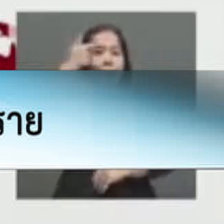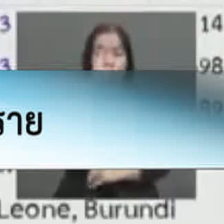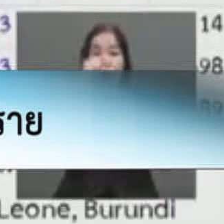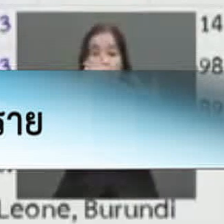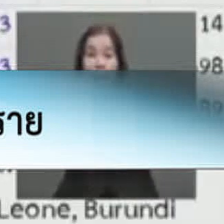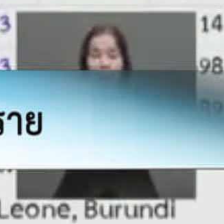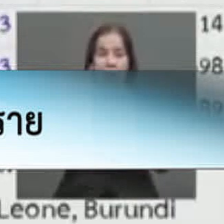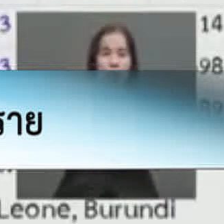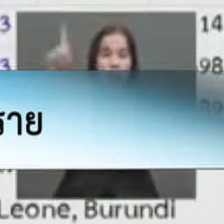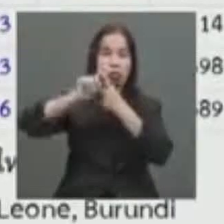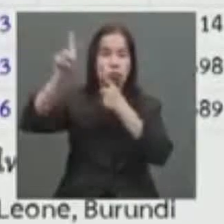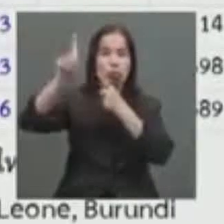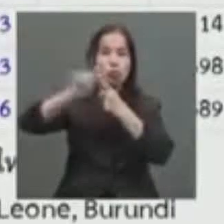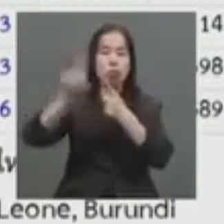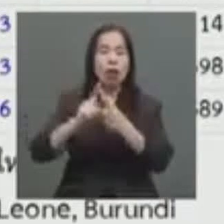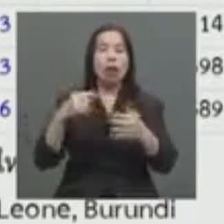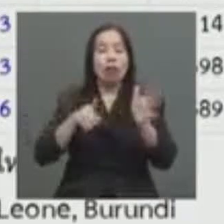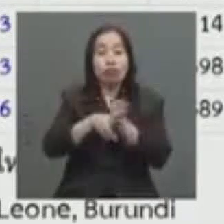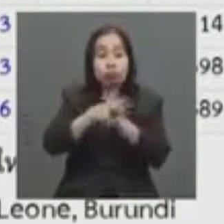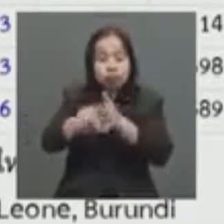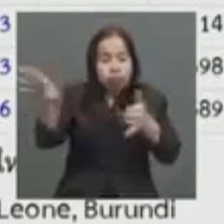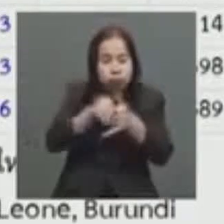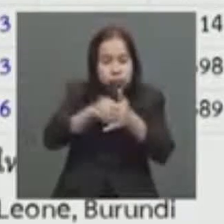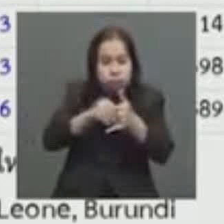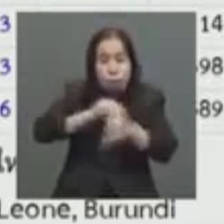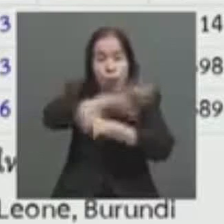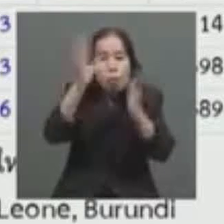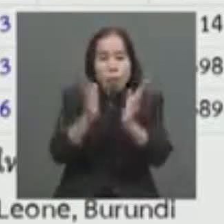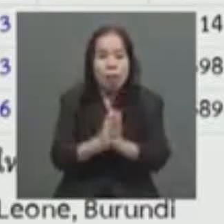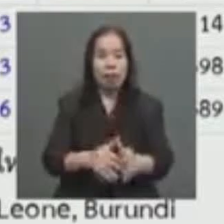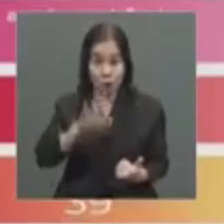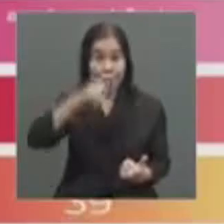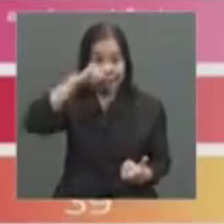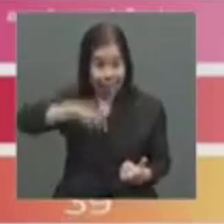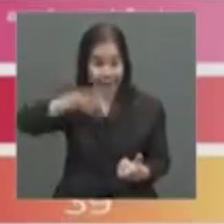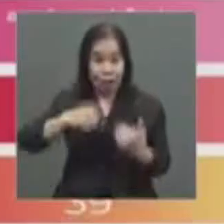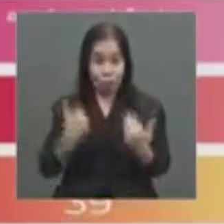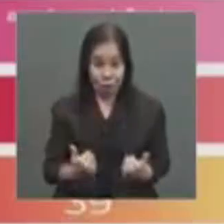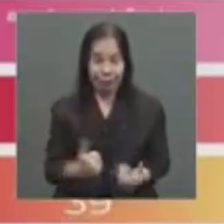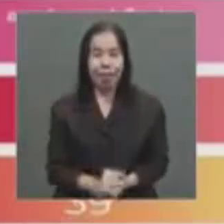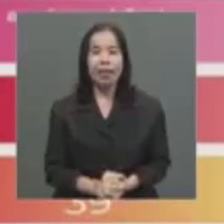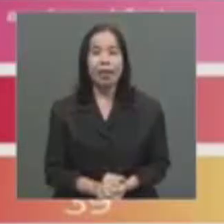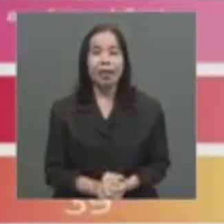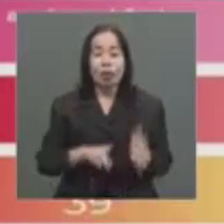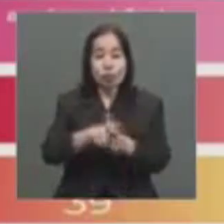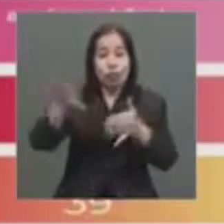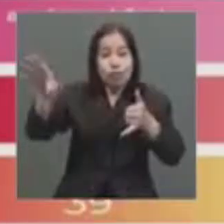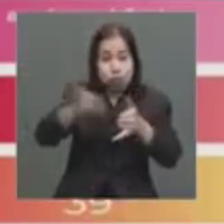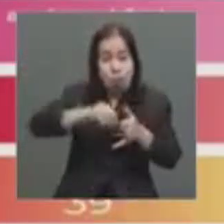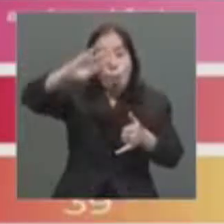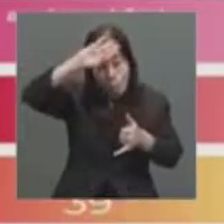กลุ่มที่สัมผัสผู้ป่วยก่อนหน้าหรือว่าเกี่ยวข้องกับสถานที่พบผู้ป่วยจำนวน51รายได้แก่กลุ่มสนามมวยค่ะ 1รายกลุ่มสถานบันเทิง 11